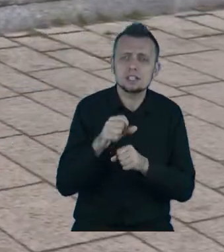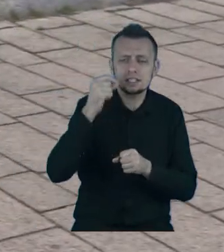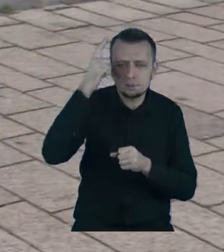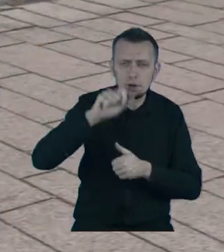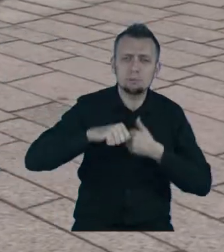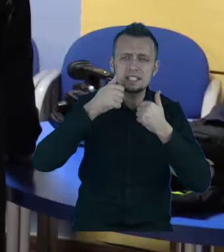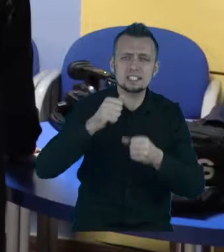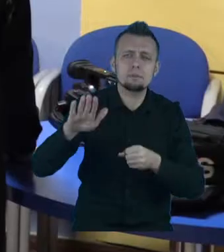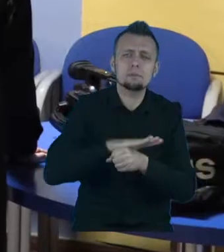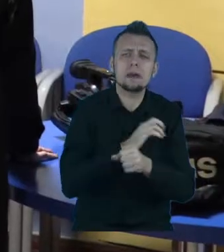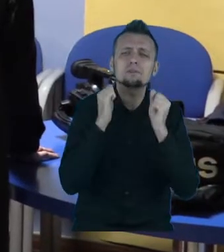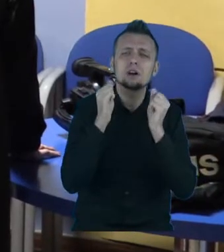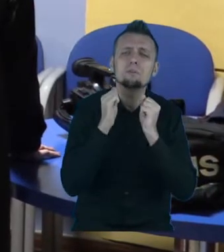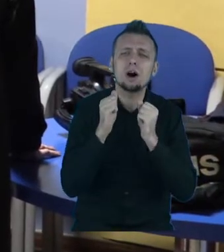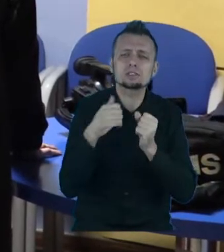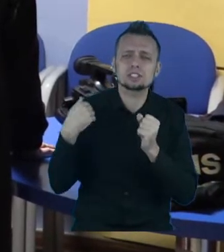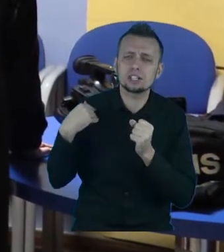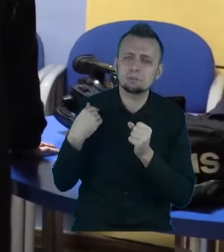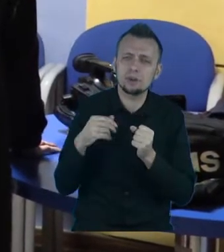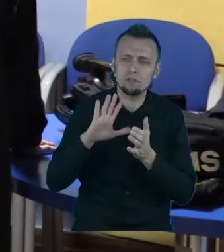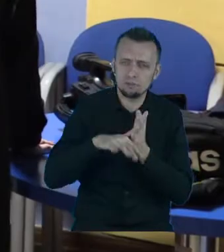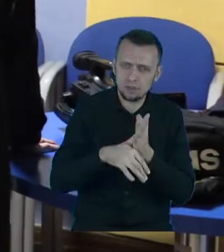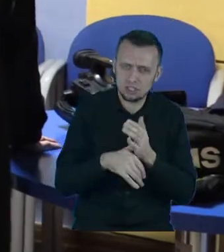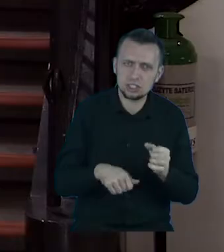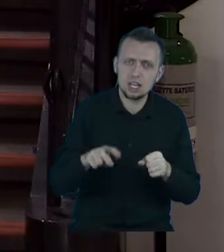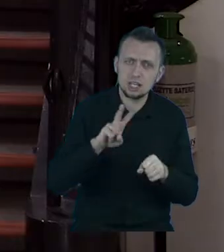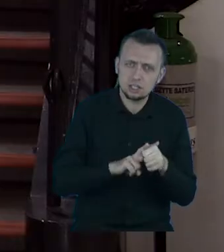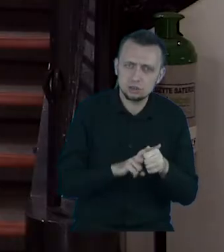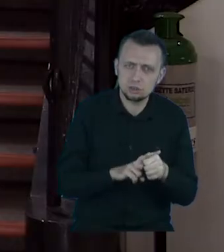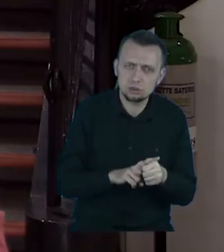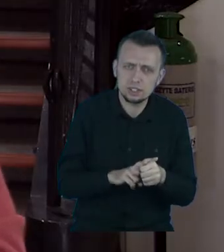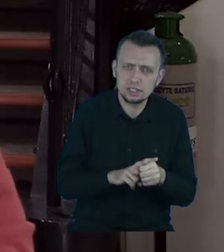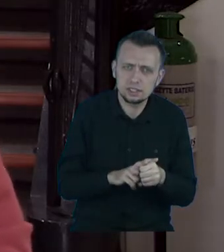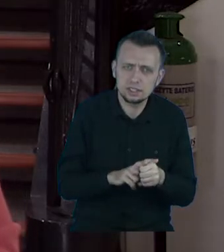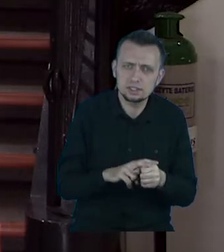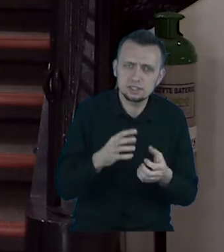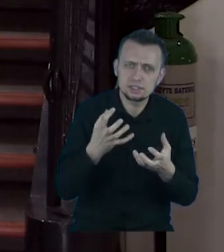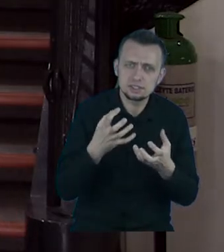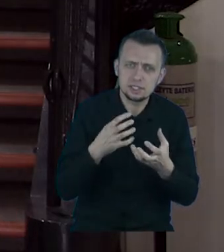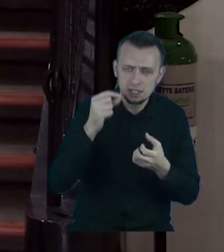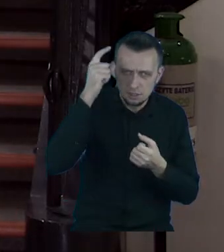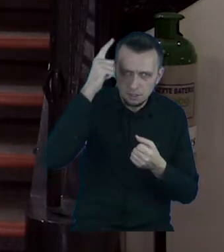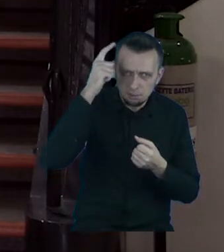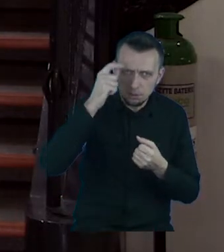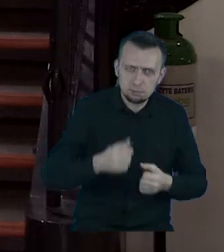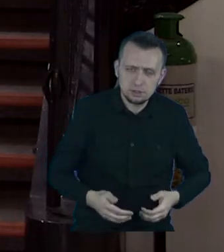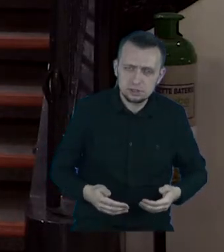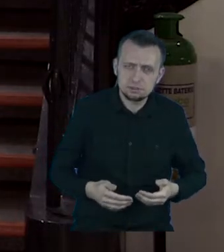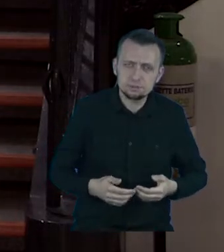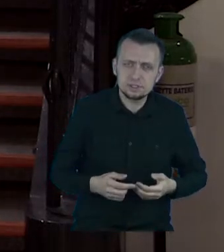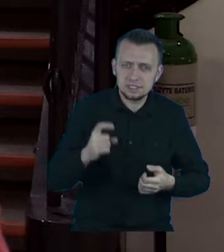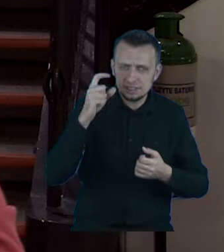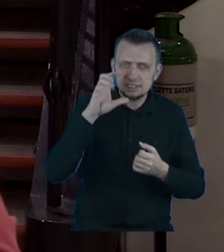Skąd wziął się ten pomysł i jaka jest przyczyna tego wszystkiego? Pomysł się narodził w związku z tym, że do mnie zwróciły się